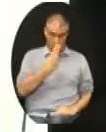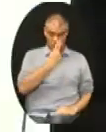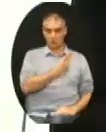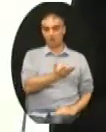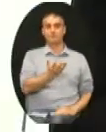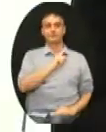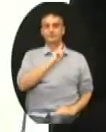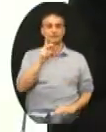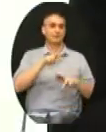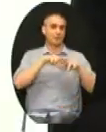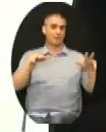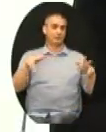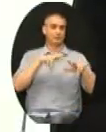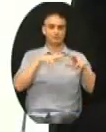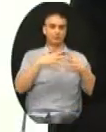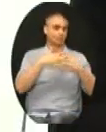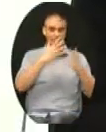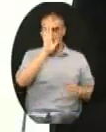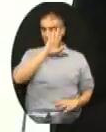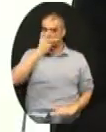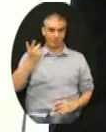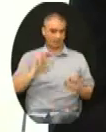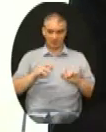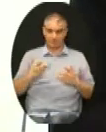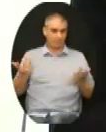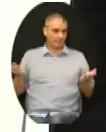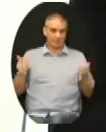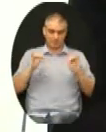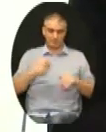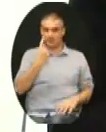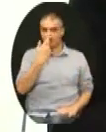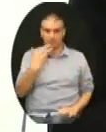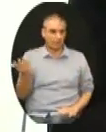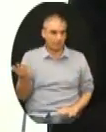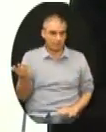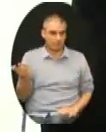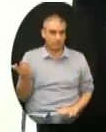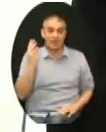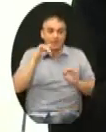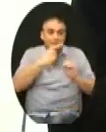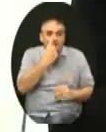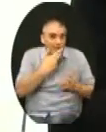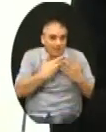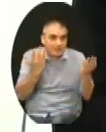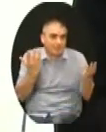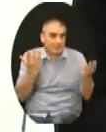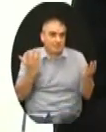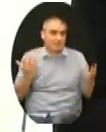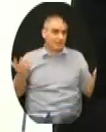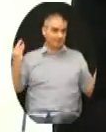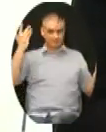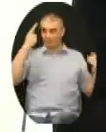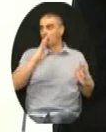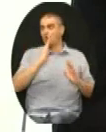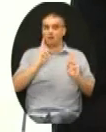בכל הארצות, בארצות הברית, באירופה, אין לרפורמים אפילו מקווה אחד. כן. אפילו מקווה אחד יש שם, אז אני לא יודע. אולי